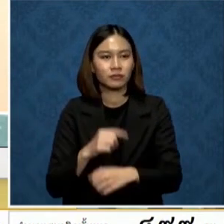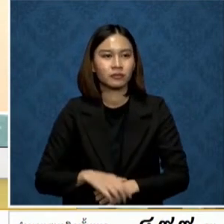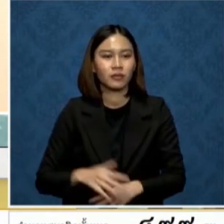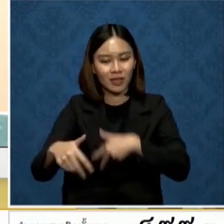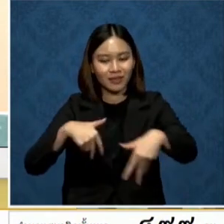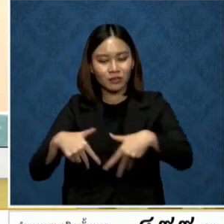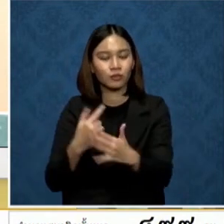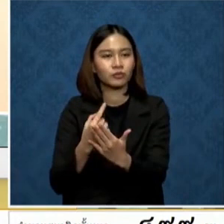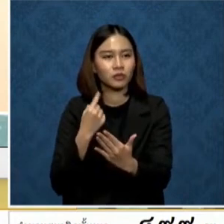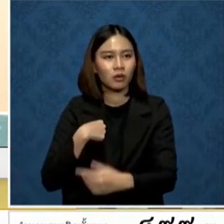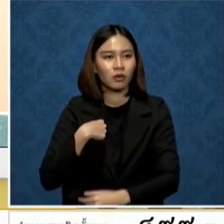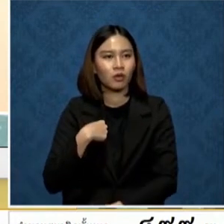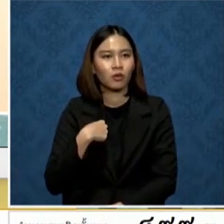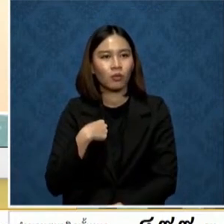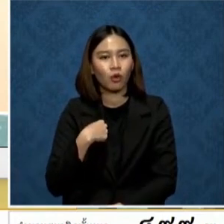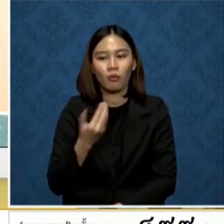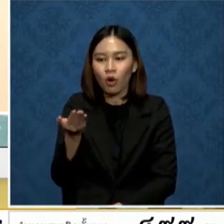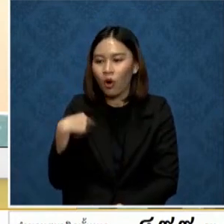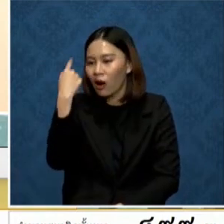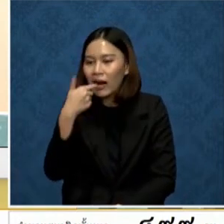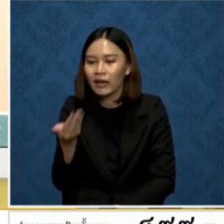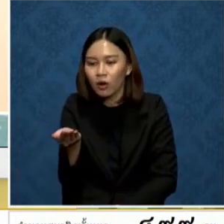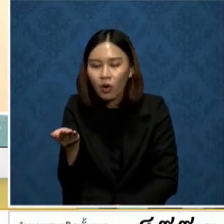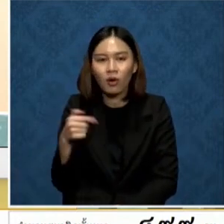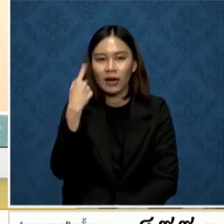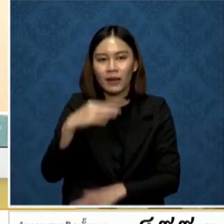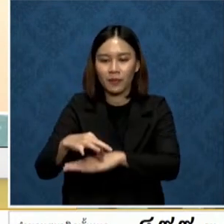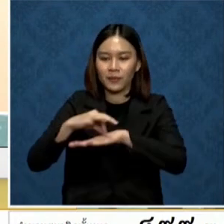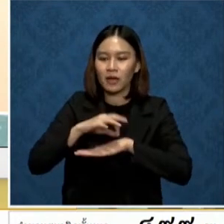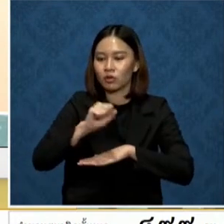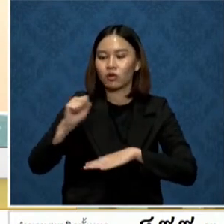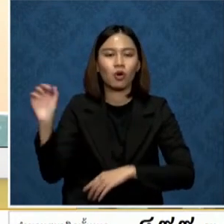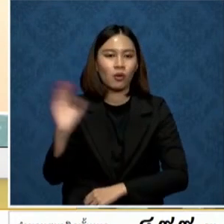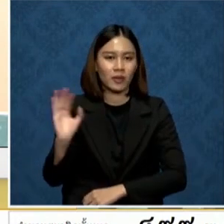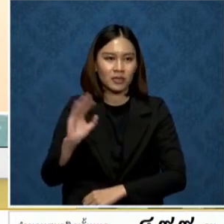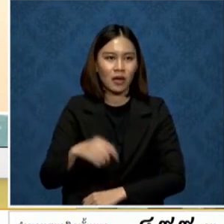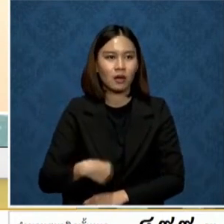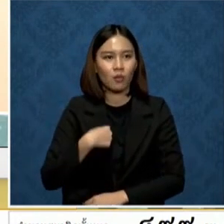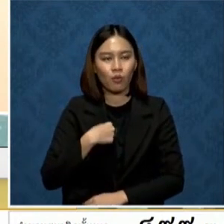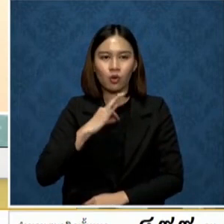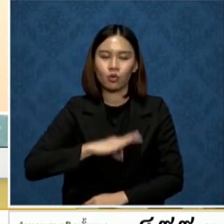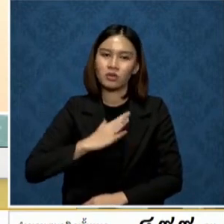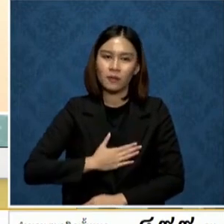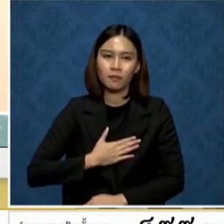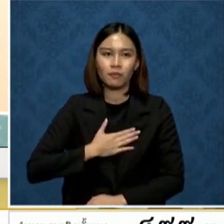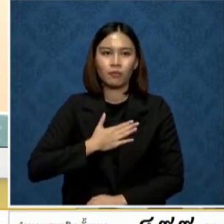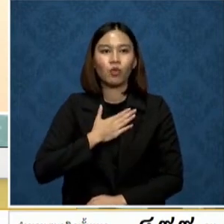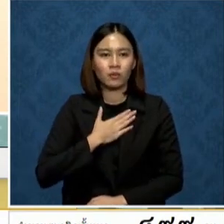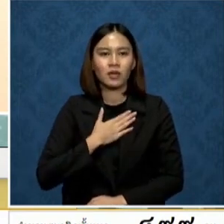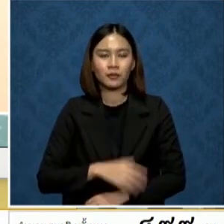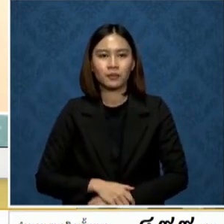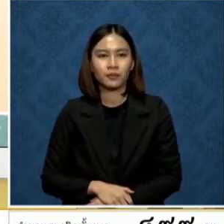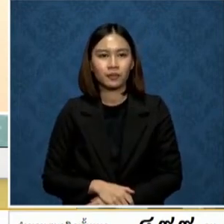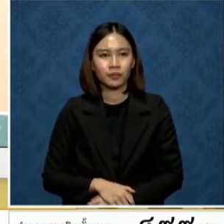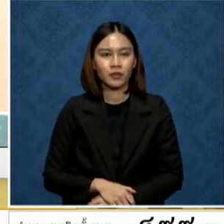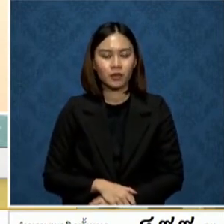ครับไม่ได้แฝนใครมานะครับไม่ได้อาศัยใครมานะครับเป็นผู้แทนยืนอย่างภาคภูมิใจจนทุกวันนี้เอาลครับท่าน